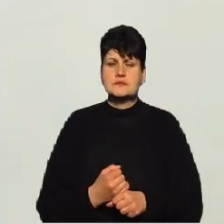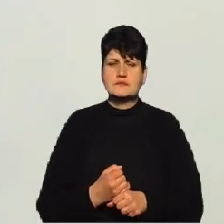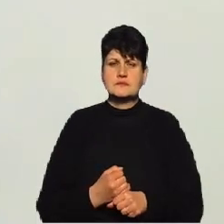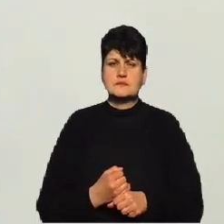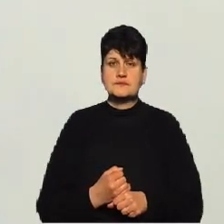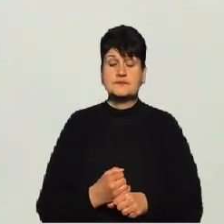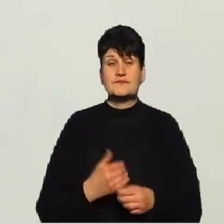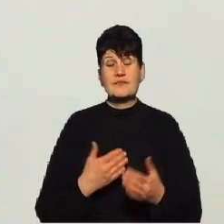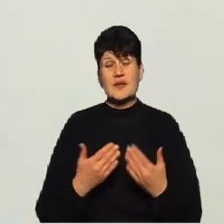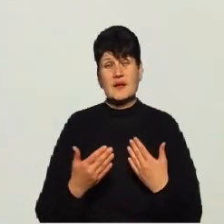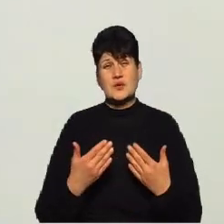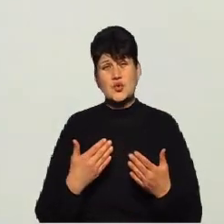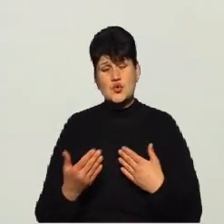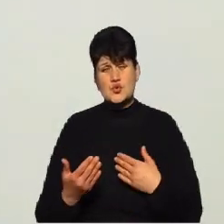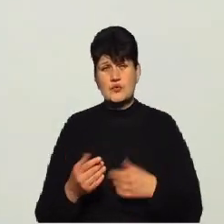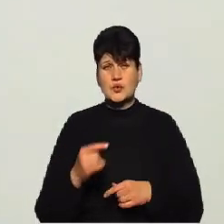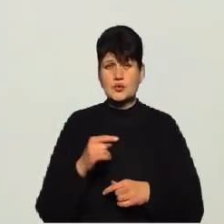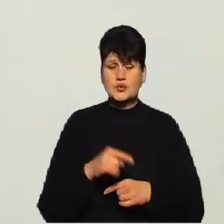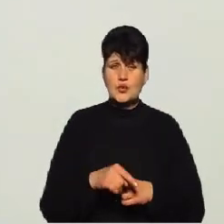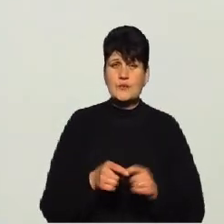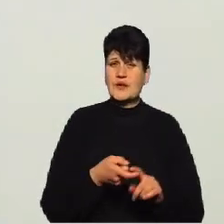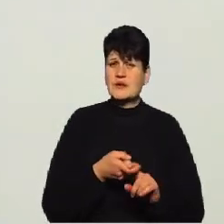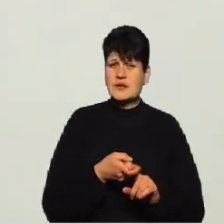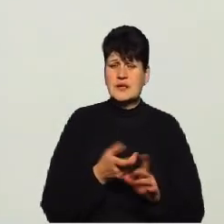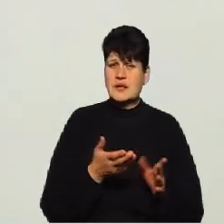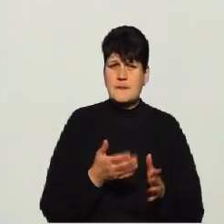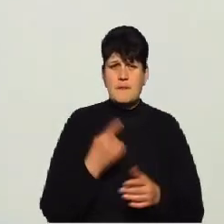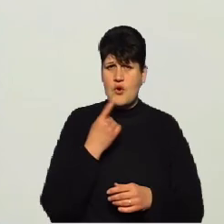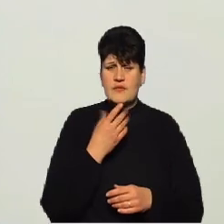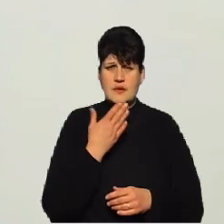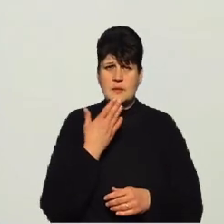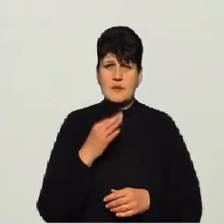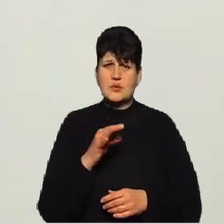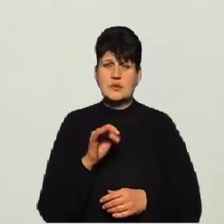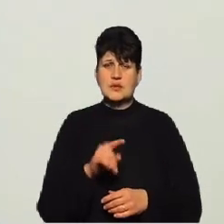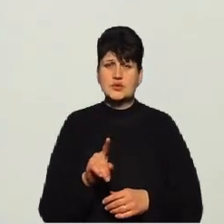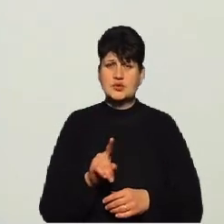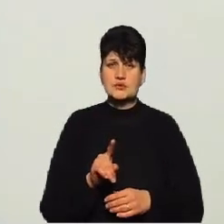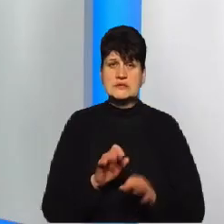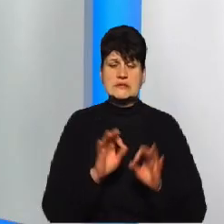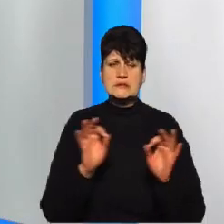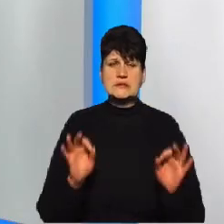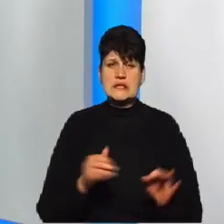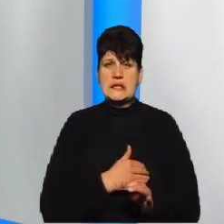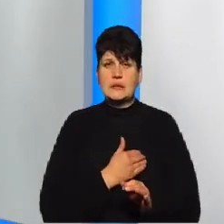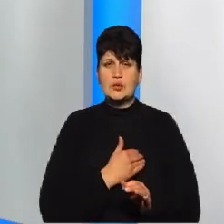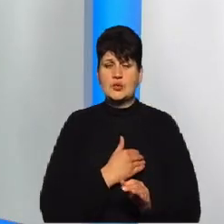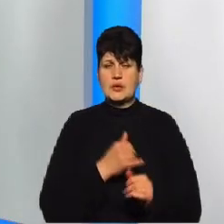Стосовно, якщо мова навіть не йде, що це, ну, ні в якому разі температуру не